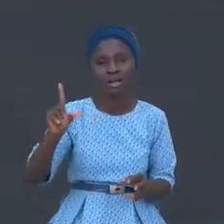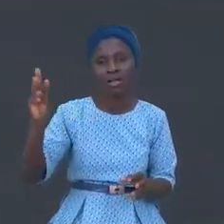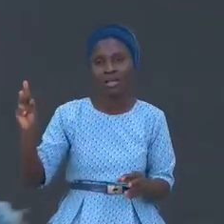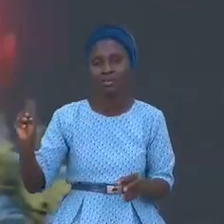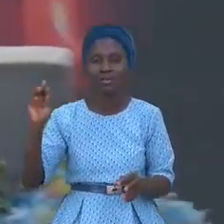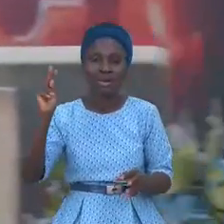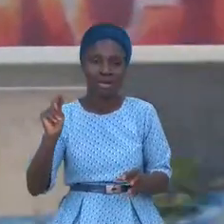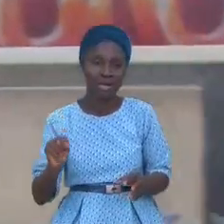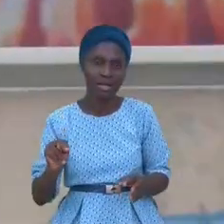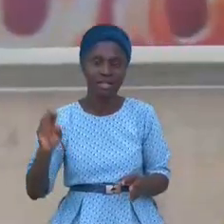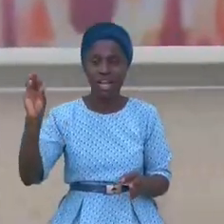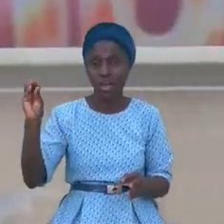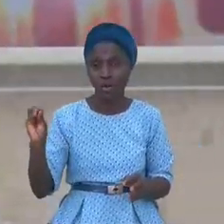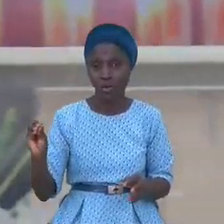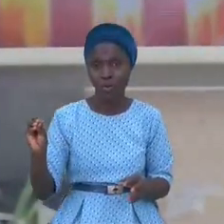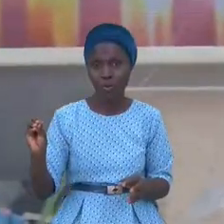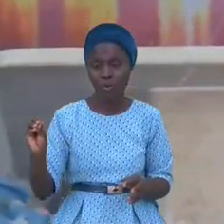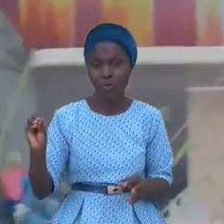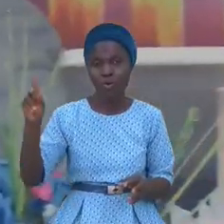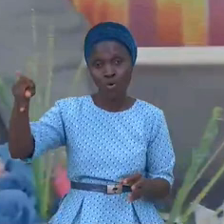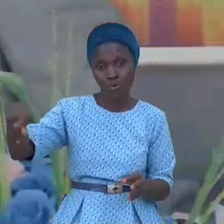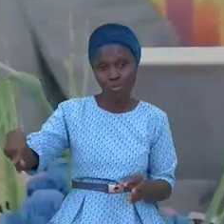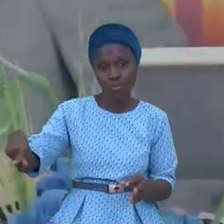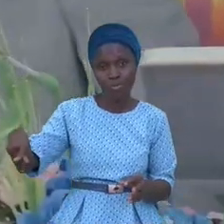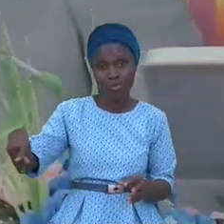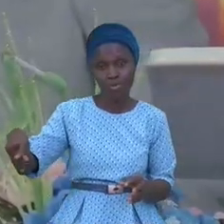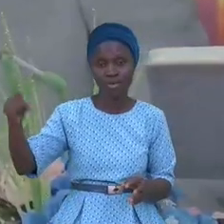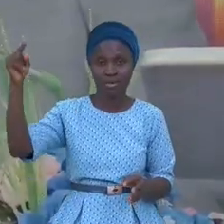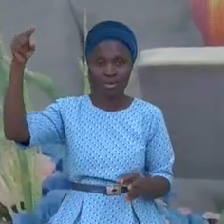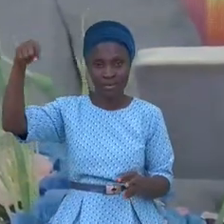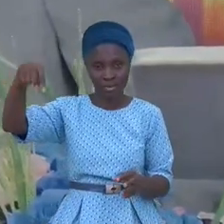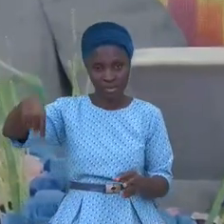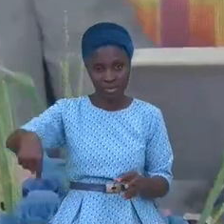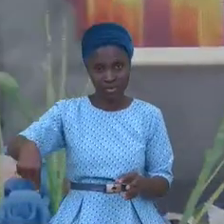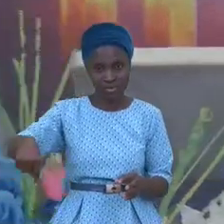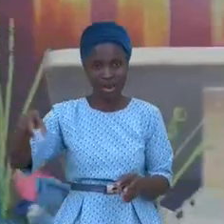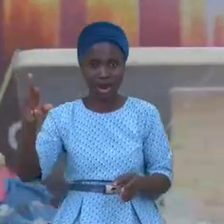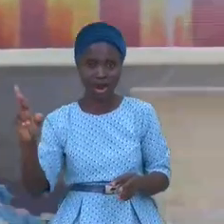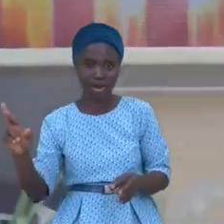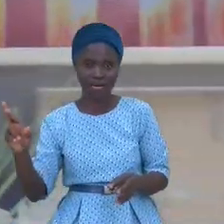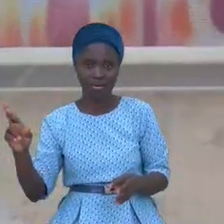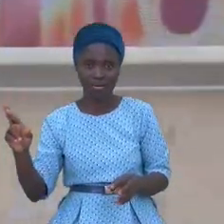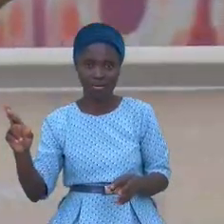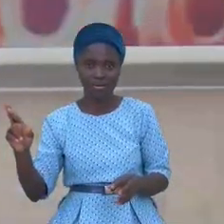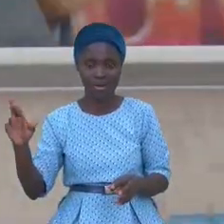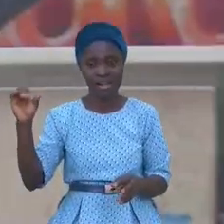M, O, P, Q, R, S,